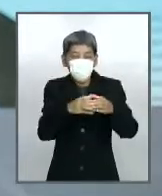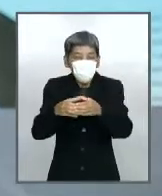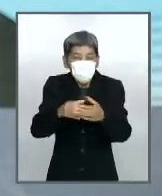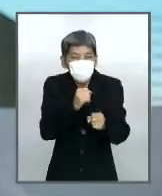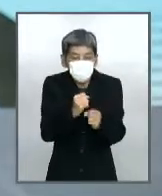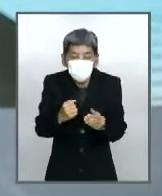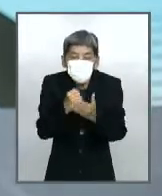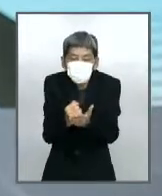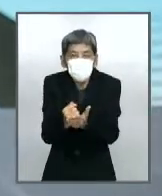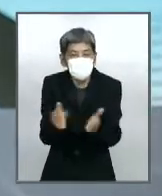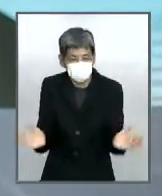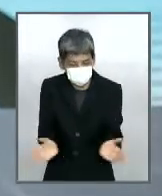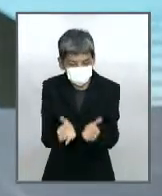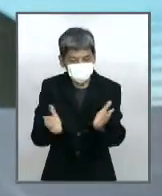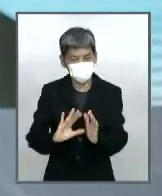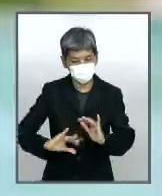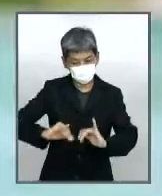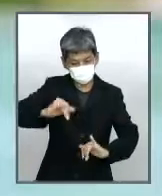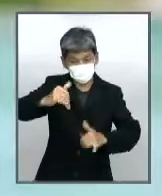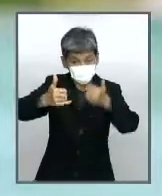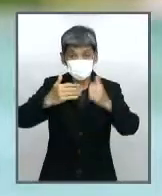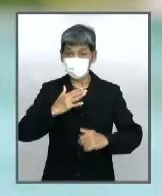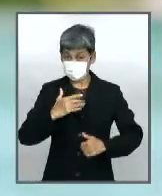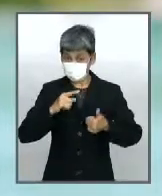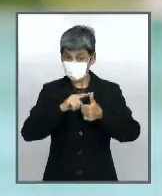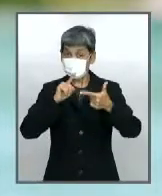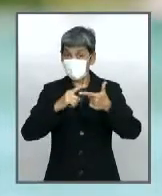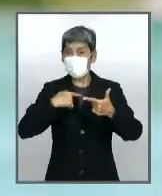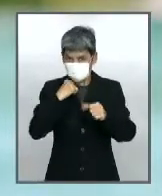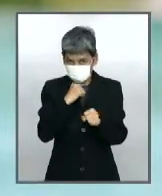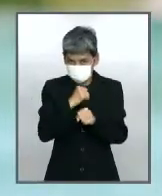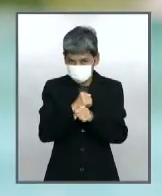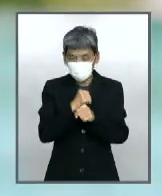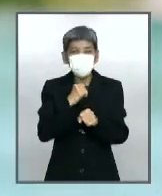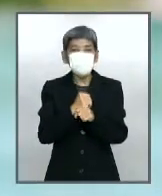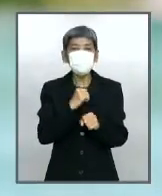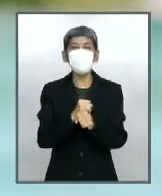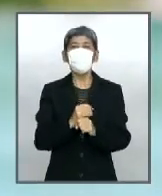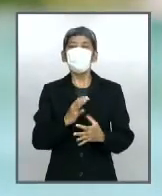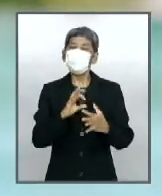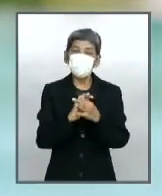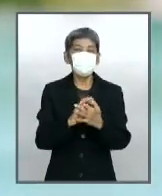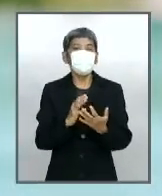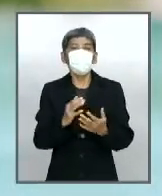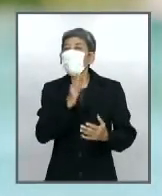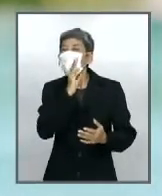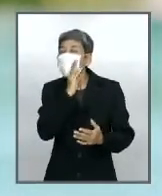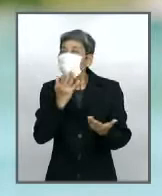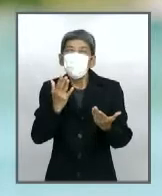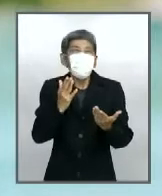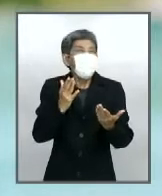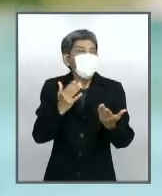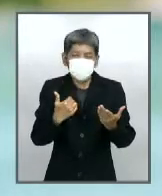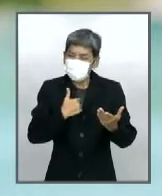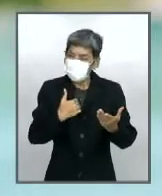พื่อกระตุ้นพัฒนาการแล้วนอกจากนั้นแล้วเนี่ยมายก็มีการทำงานเรียกได้ว่าเป็นนักการตลาดหรือว่าถ้าหลายๆค